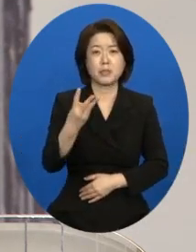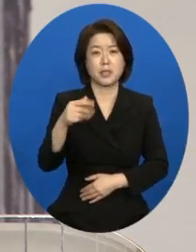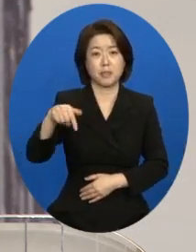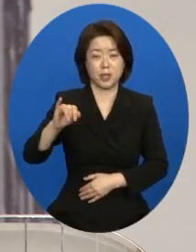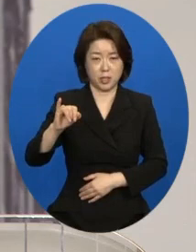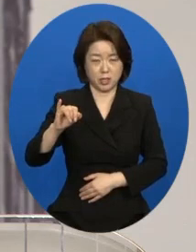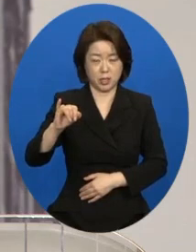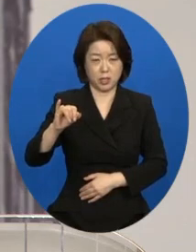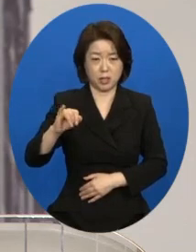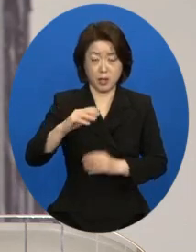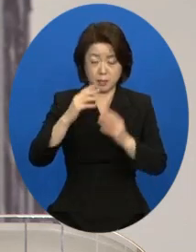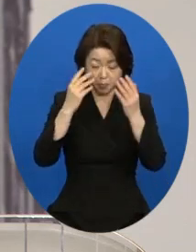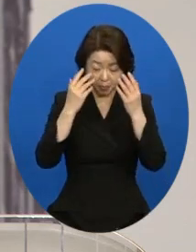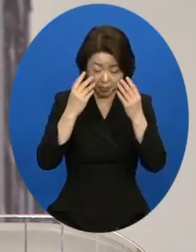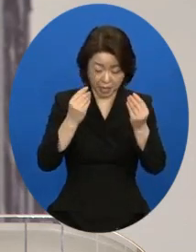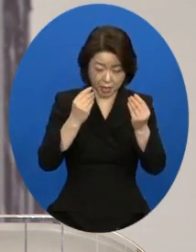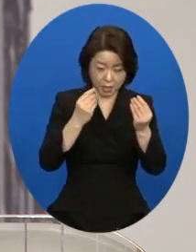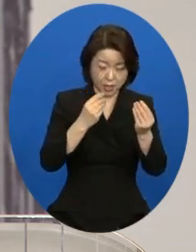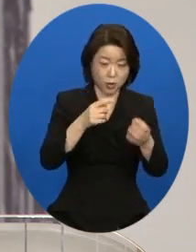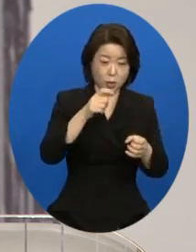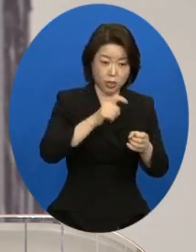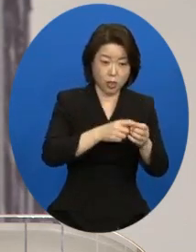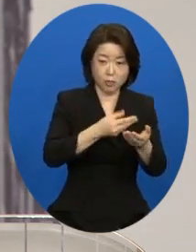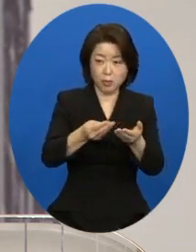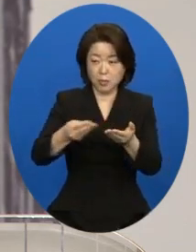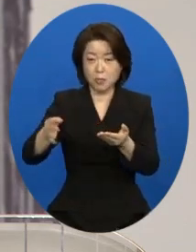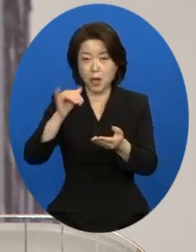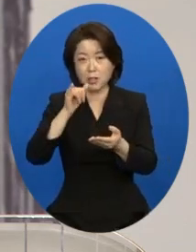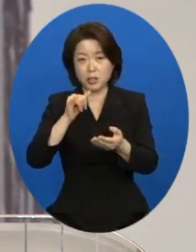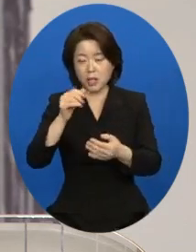떡을 돌렸는데 재발이 됐습니다.